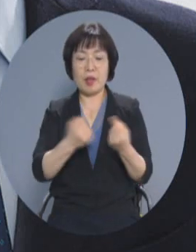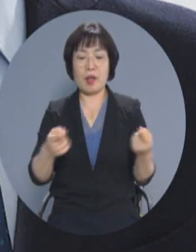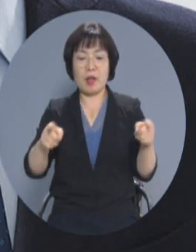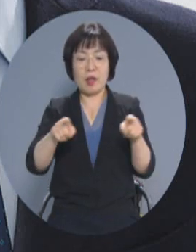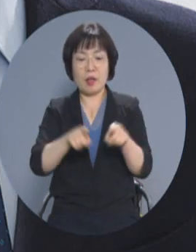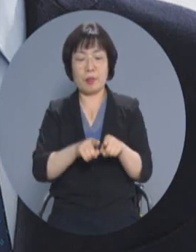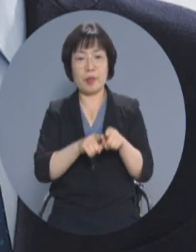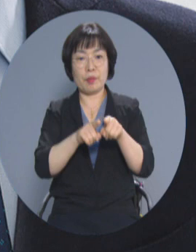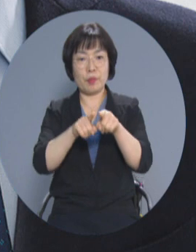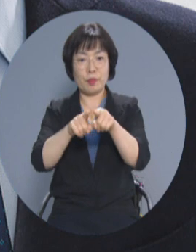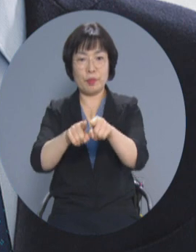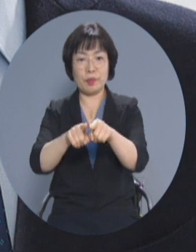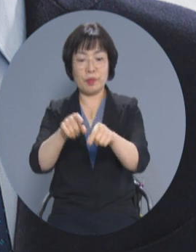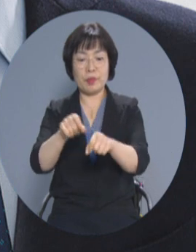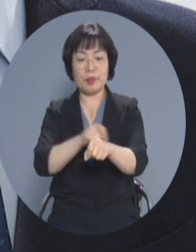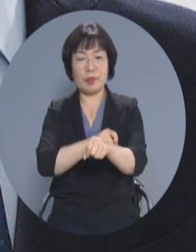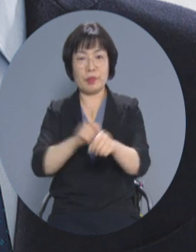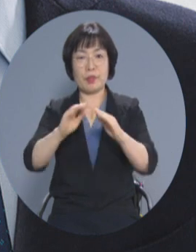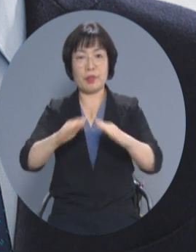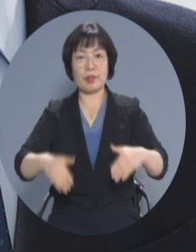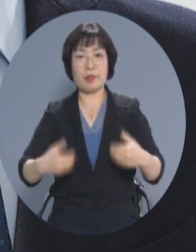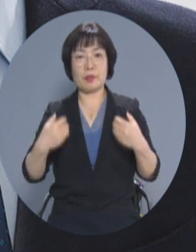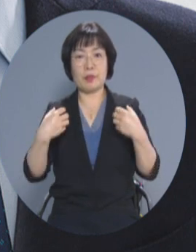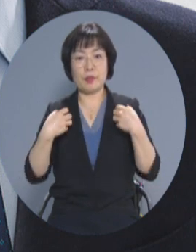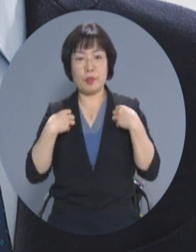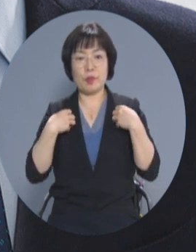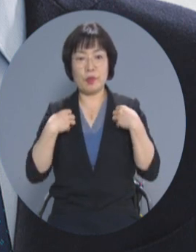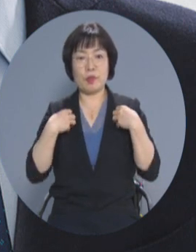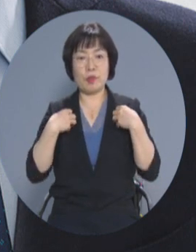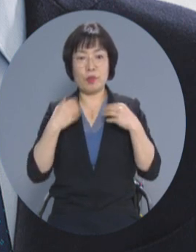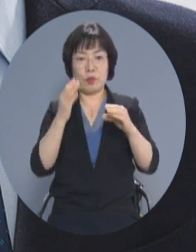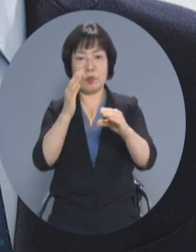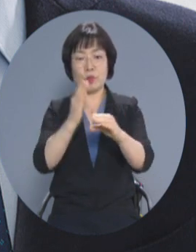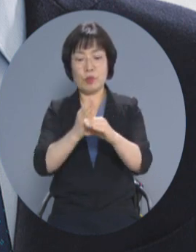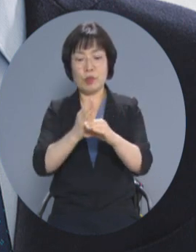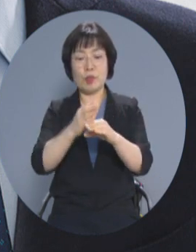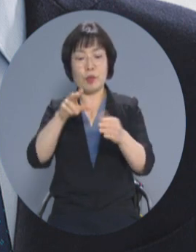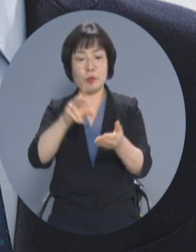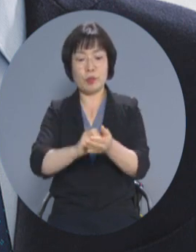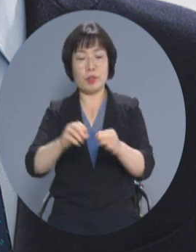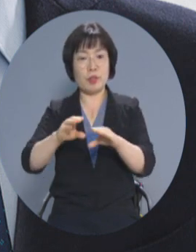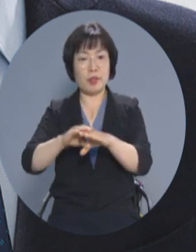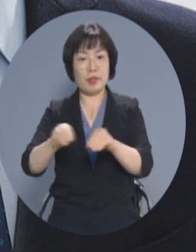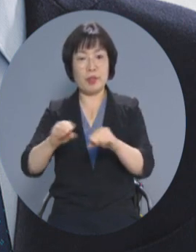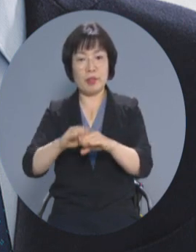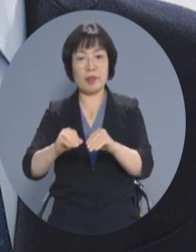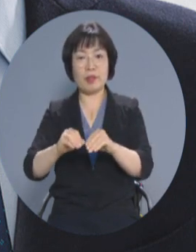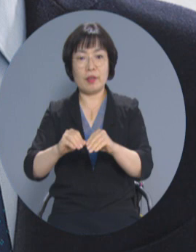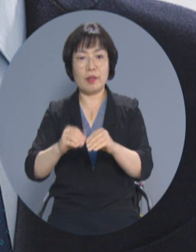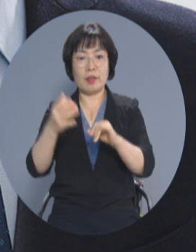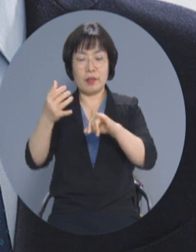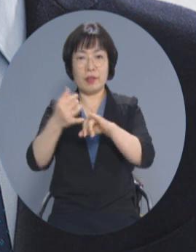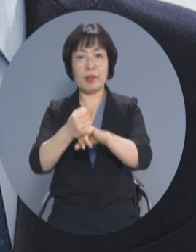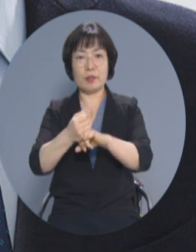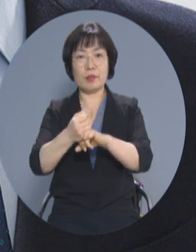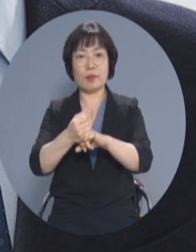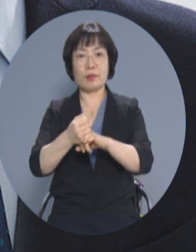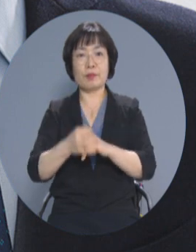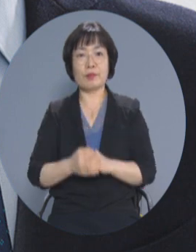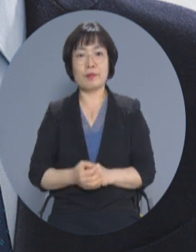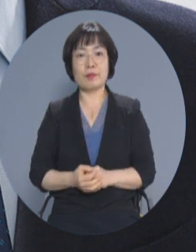같이 해나가기로 특히 전라남도가 그 부분 중심이 돼서 그 문제를 풀어나가기로 약속을